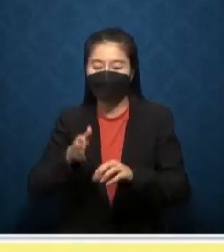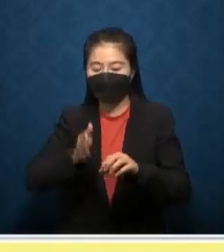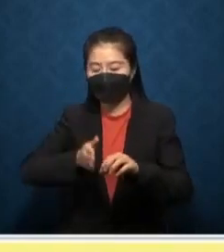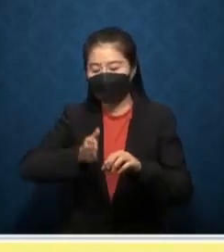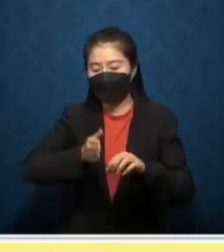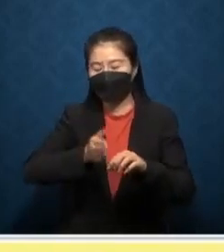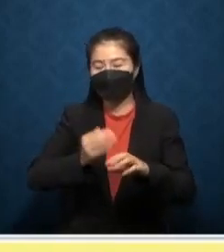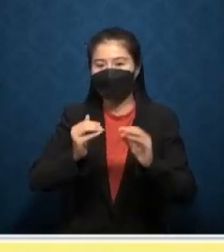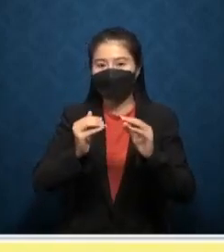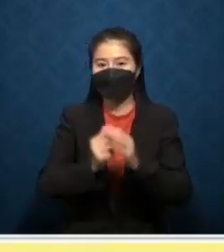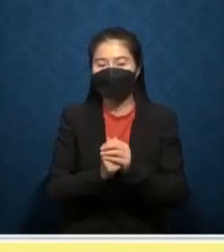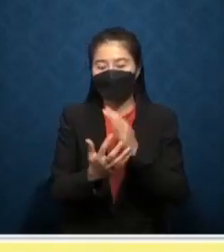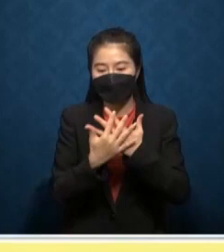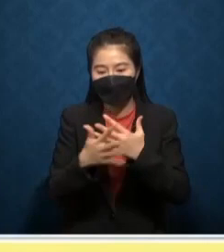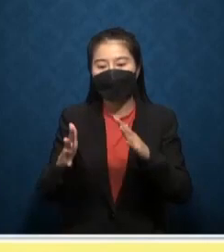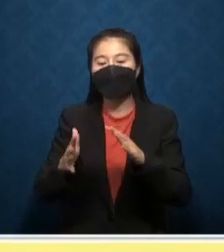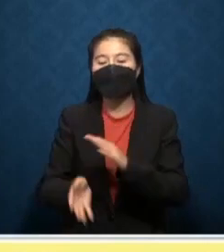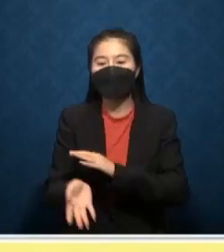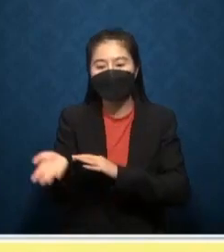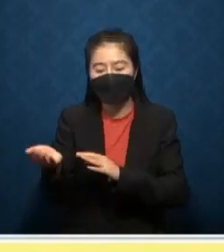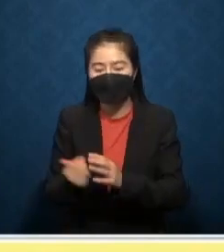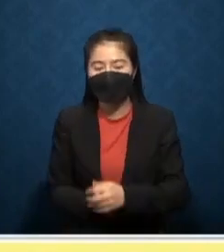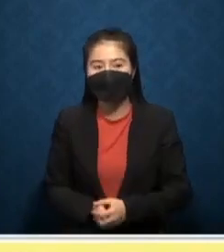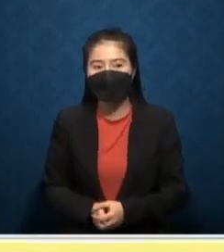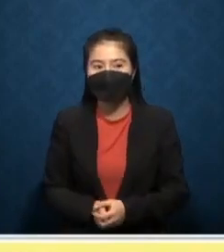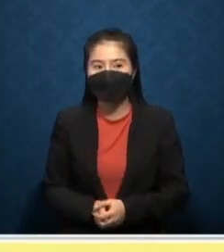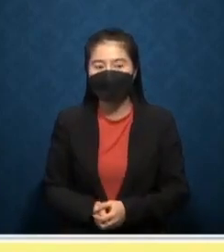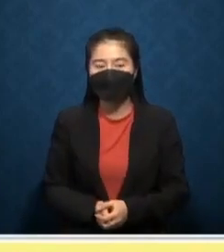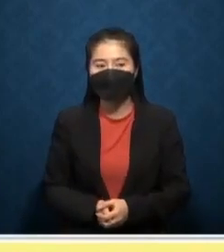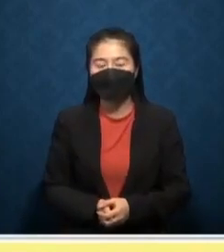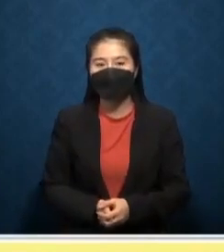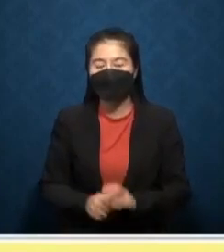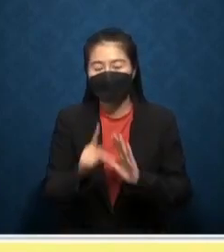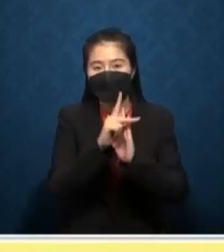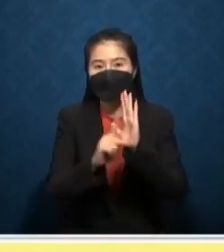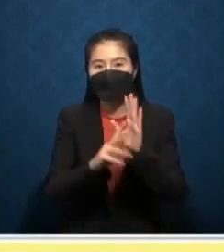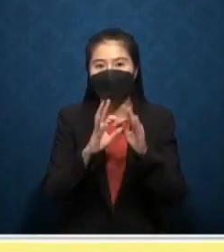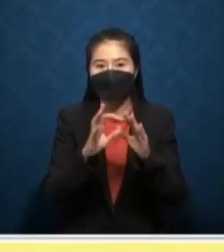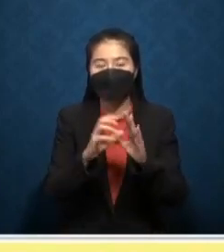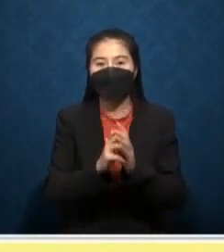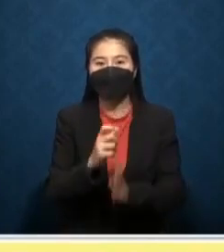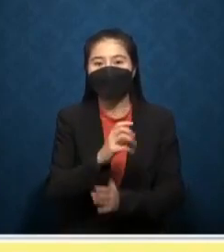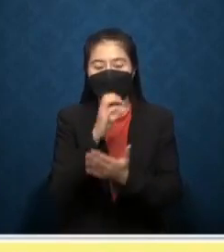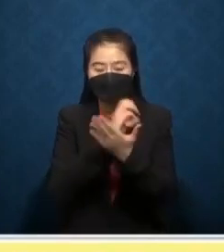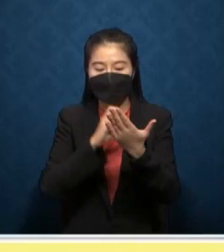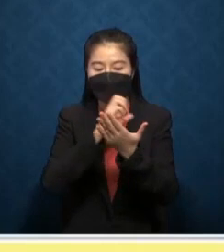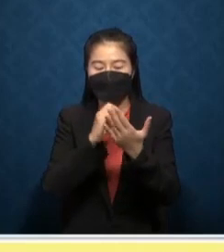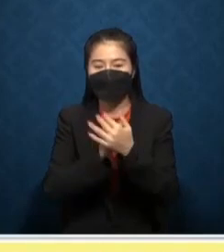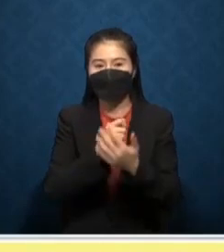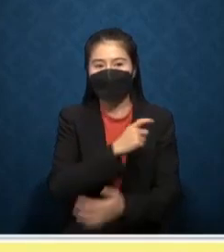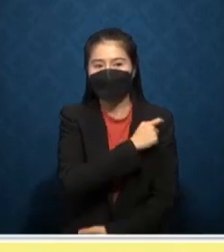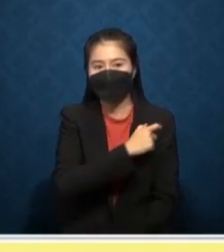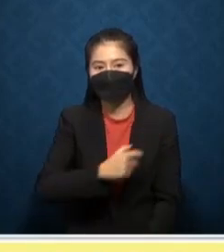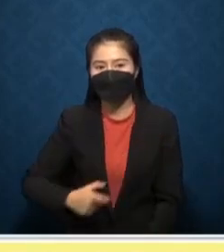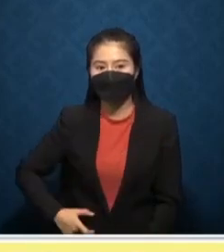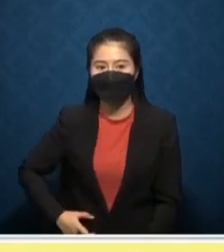ก็ได้รับการยกไปหมดเลยและปำวนกฎหมายยาเสีปิดพบาสเร็จก็อยู่ทรงพระปรมาพิ